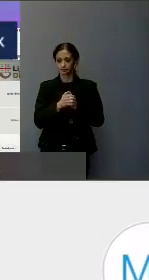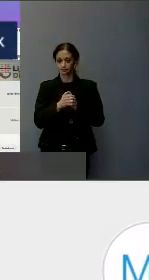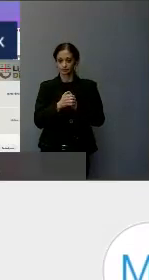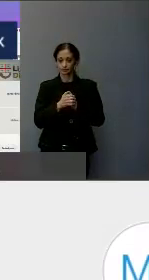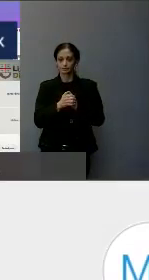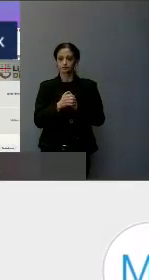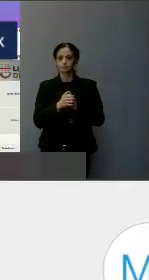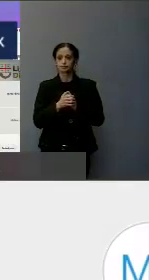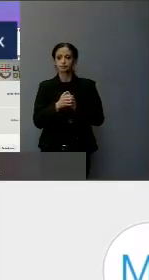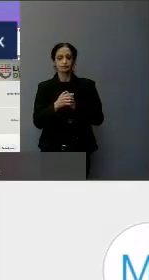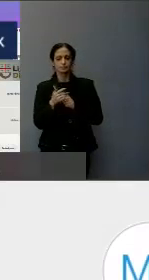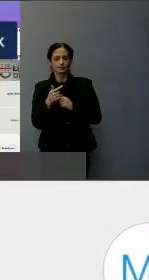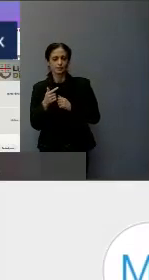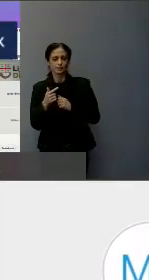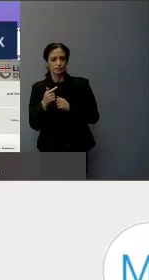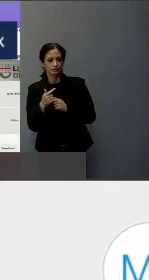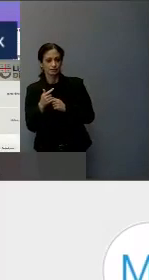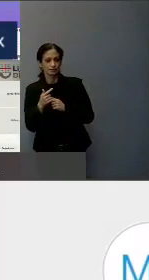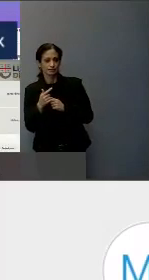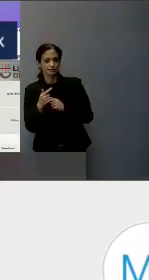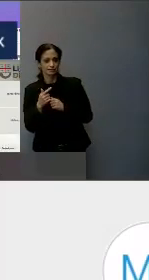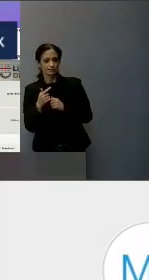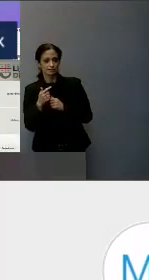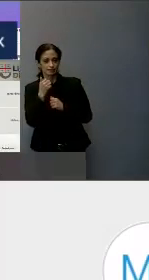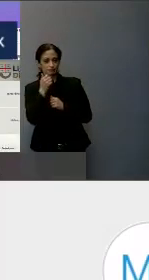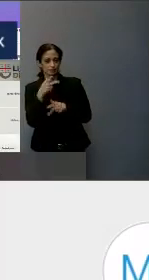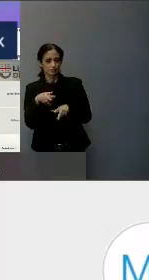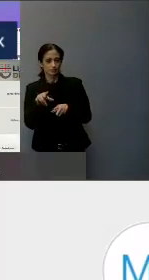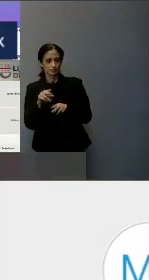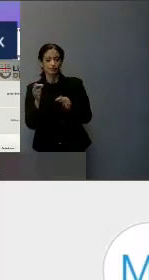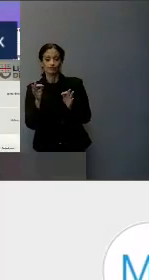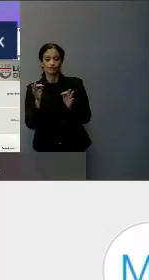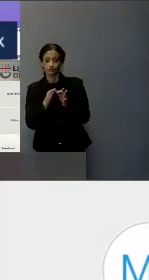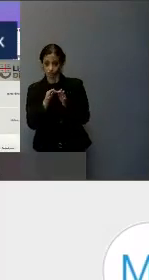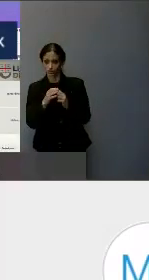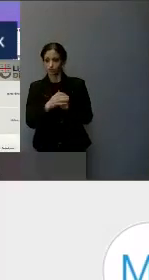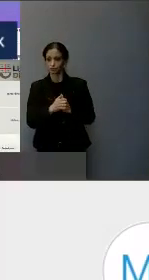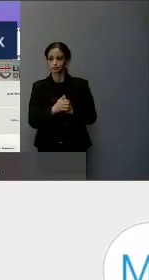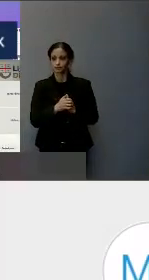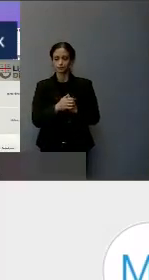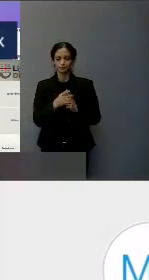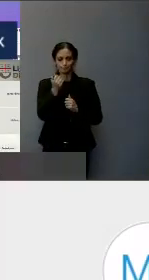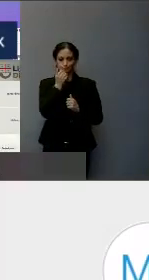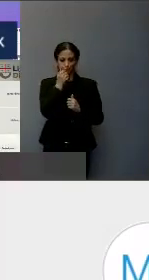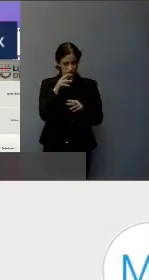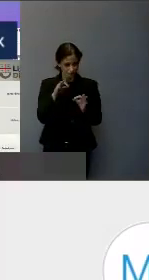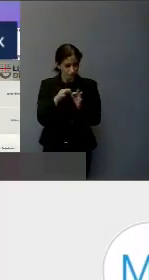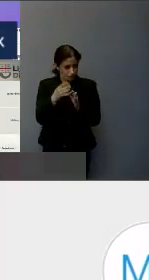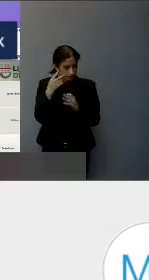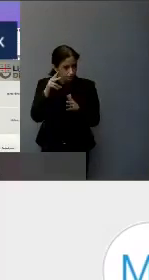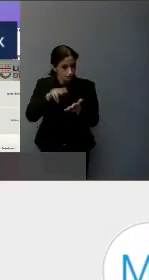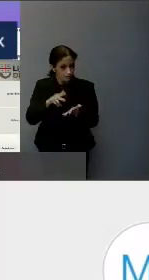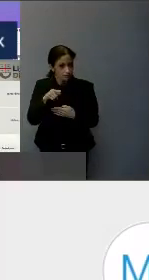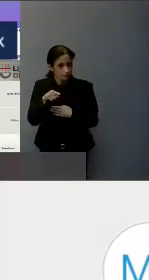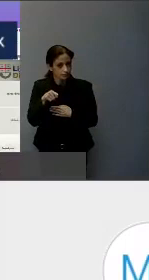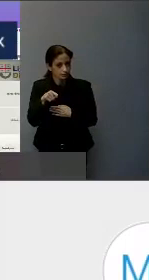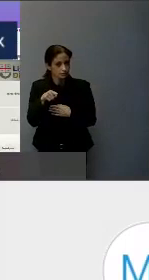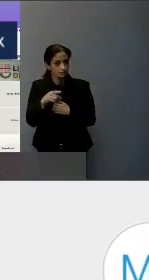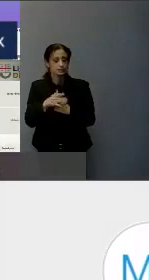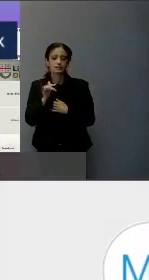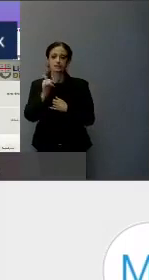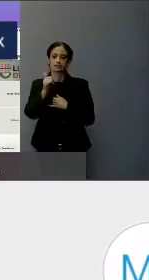consigliera pini e vuole la sentiamo favorevole così fini si